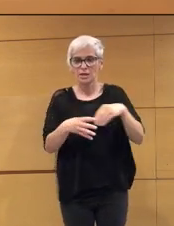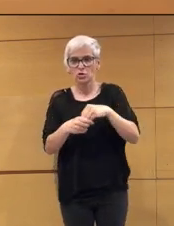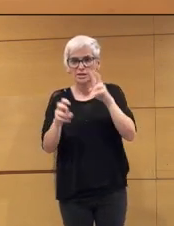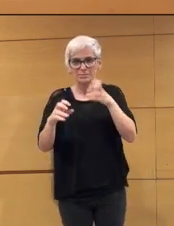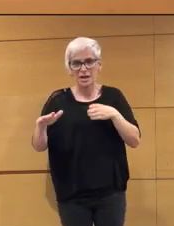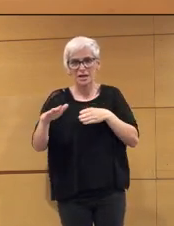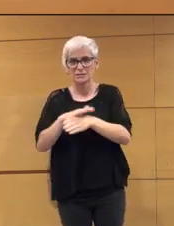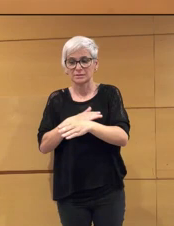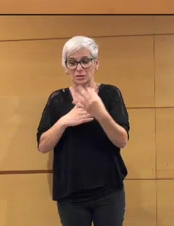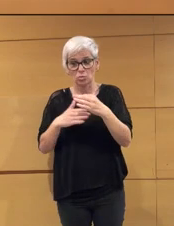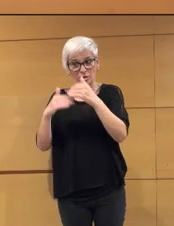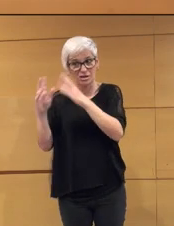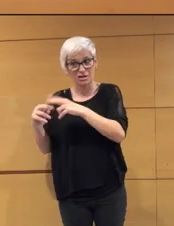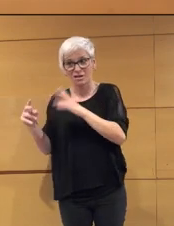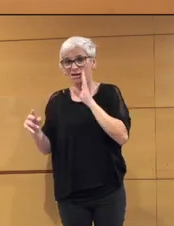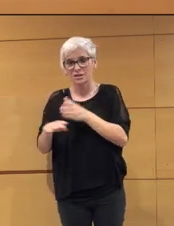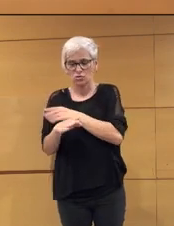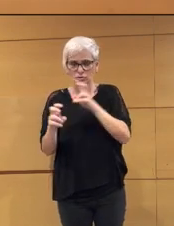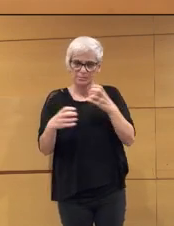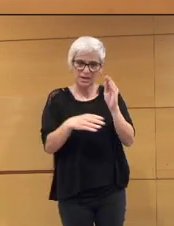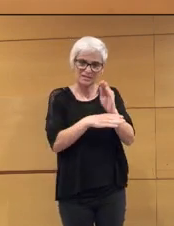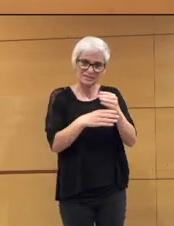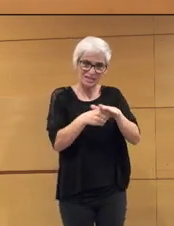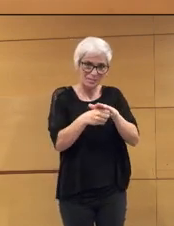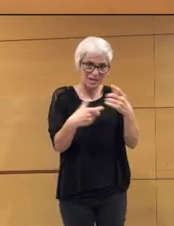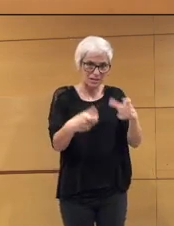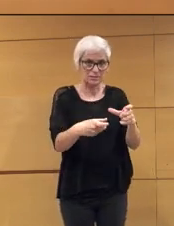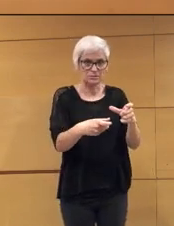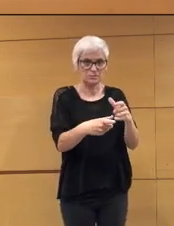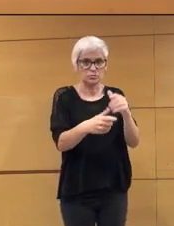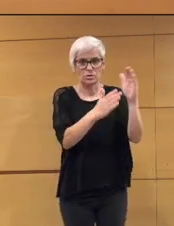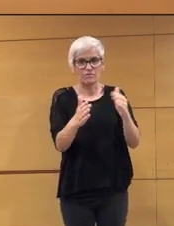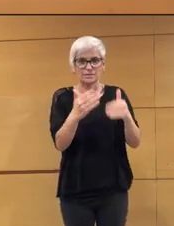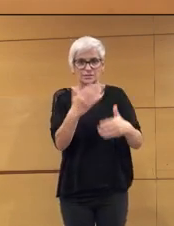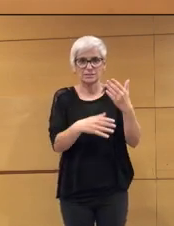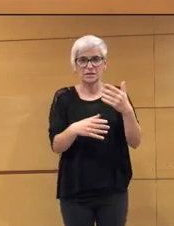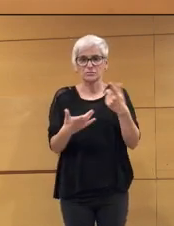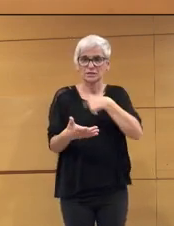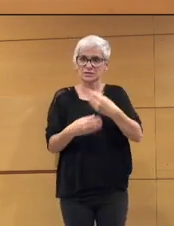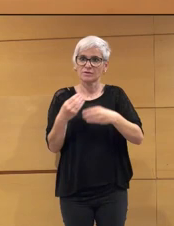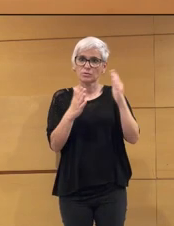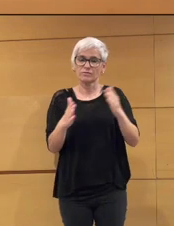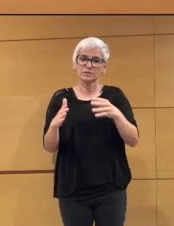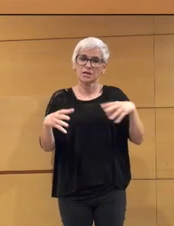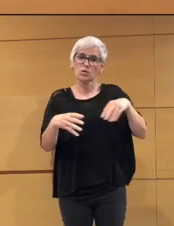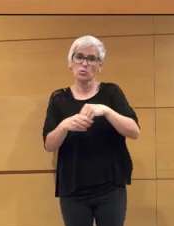l'accessibilitat en una fase inicial de l'ensenyament. O sigui, nosaltres ara ens estem formant en accessibilitat i inclusió i ja tenim la nostra